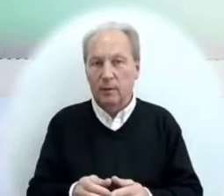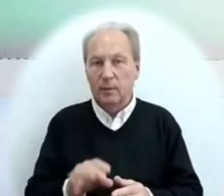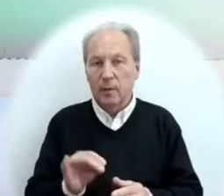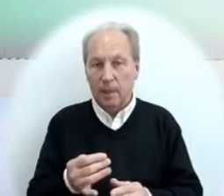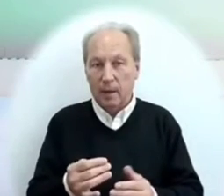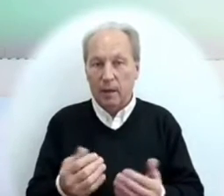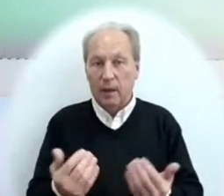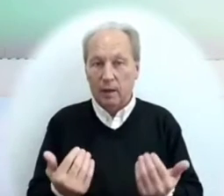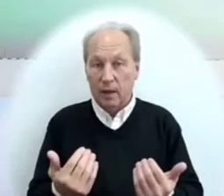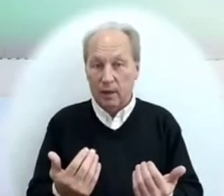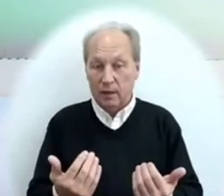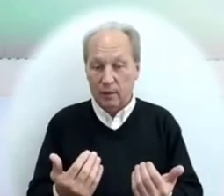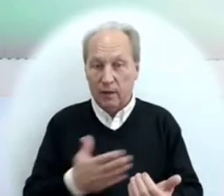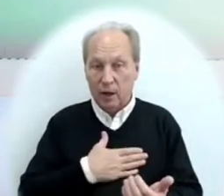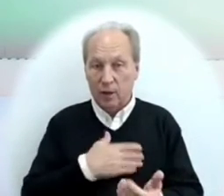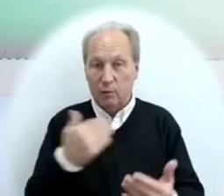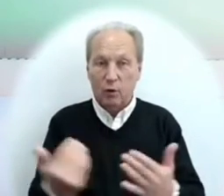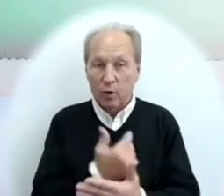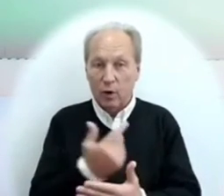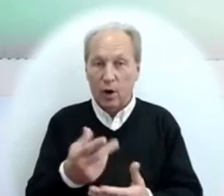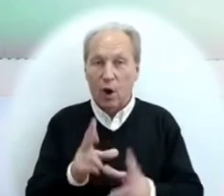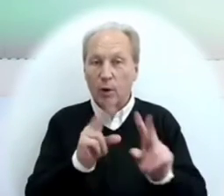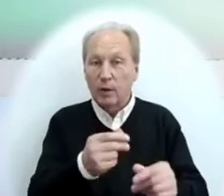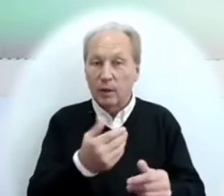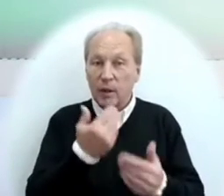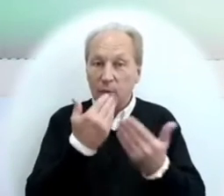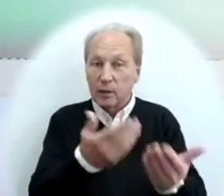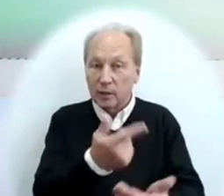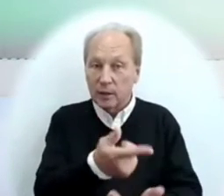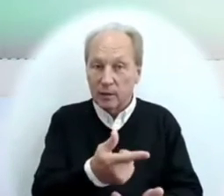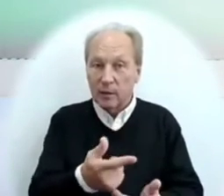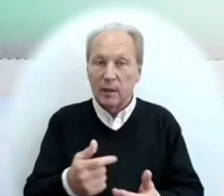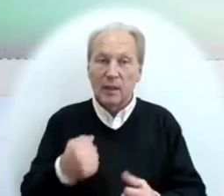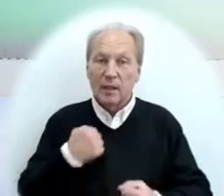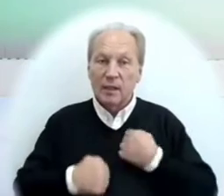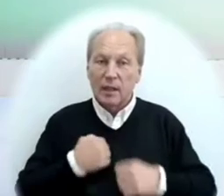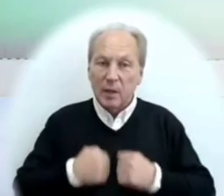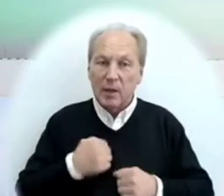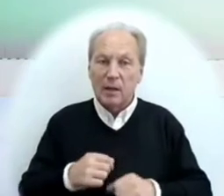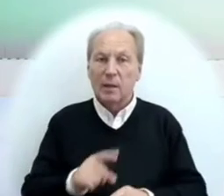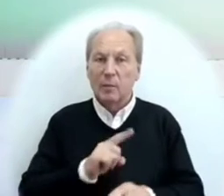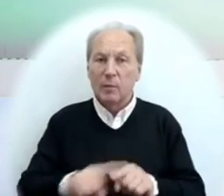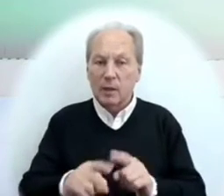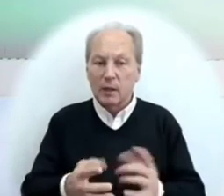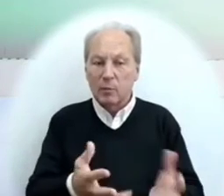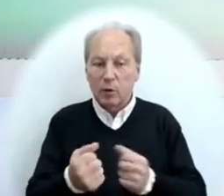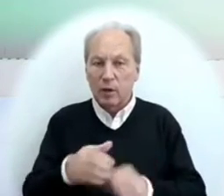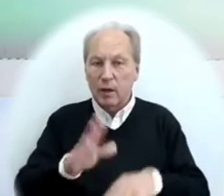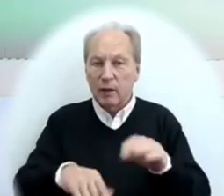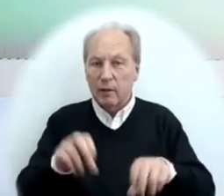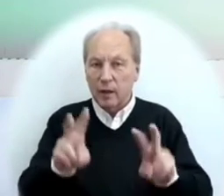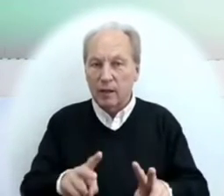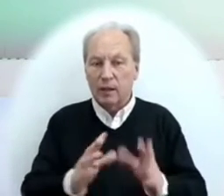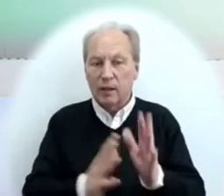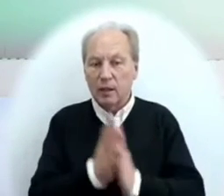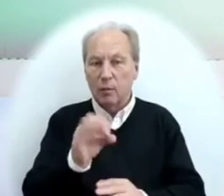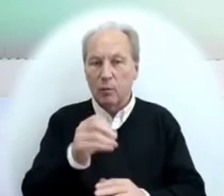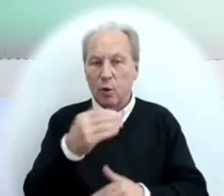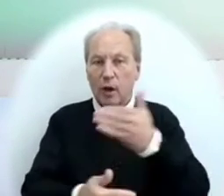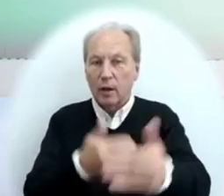нашим новичкам сегодня обращаюсь, я хочу сказать, стремитесь в это окружение, стремитесь делать квалификации, стремитесь расти по карьере и попасть